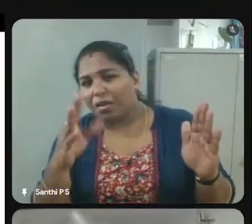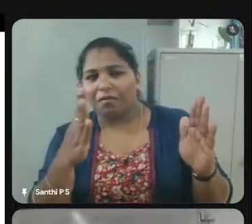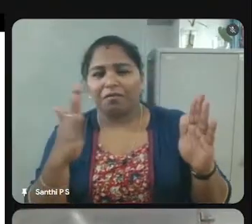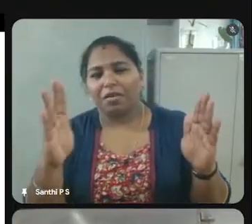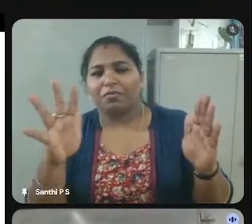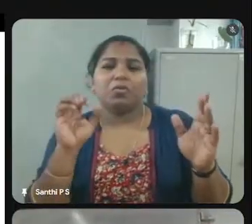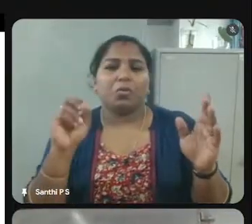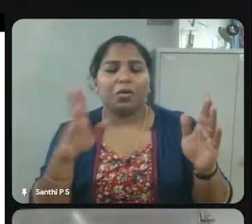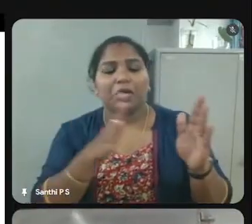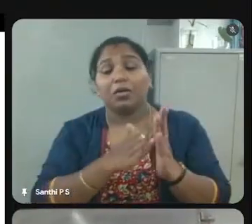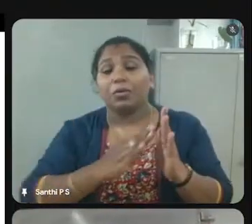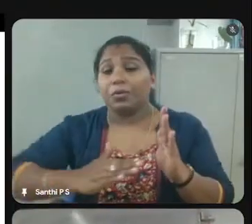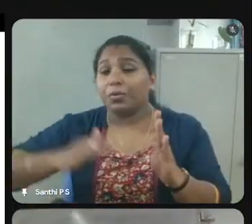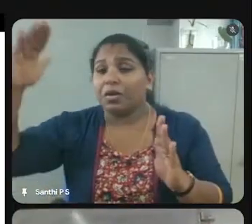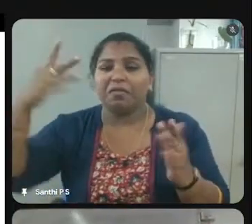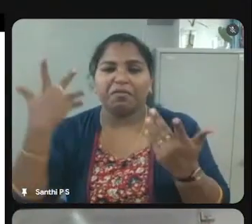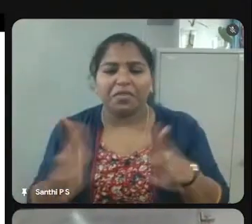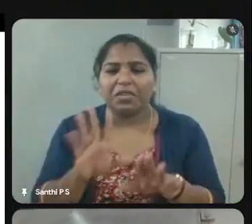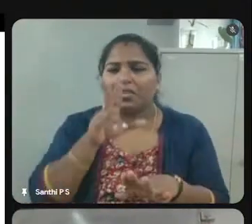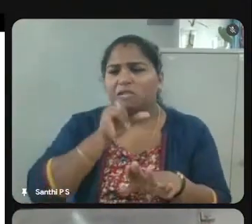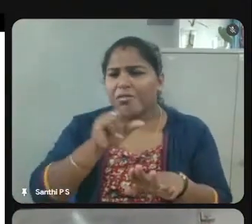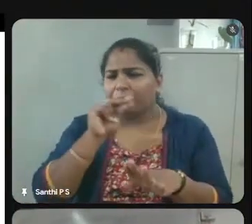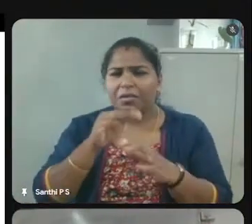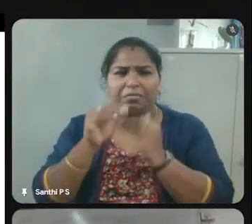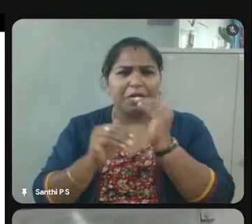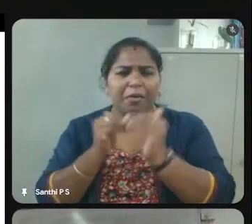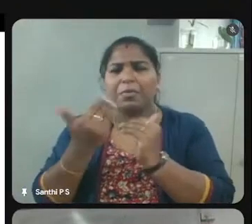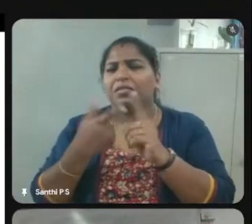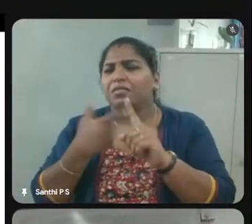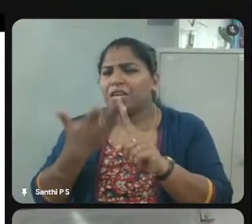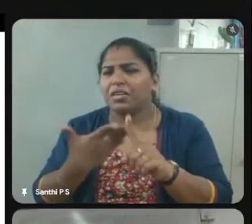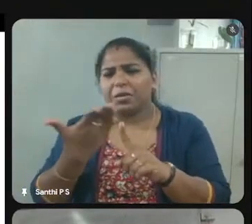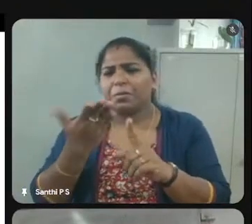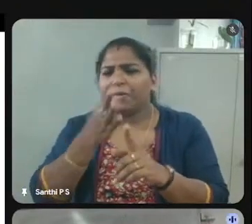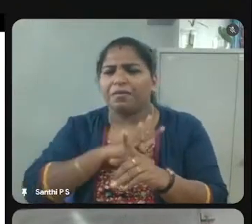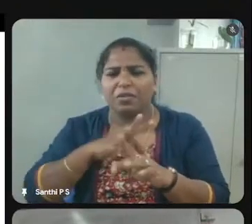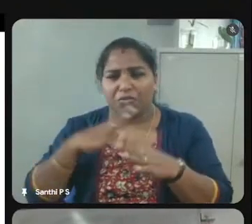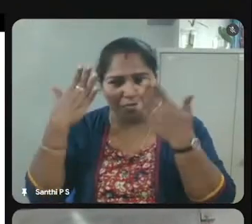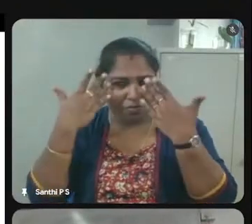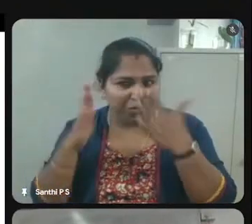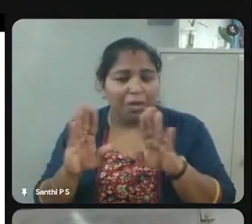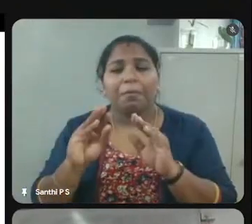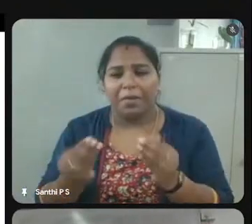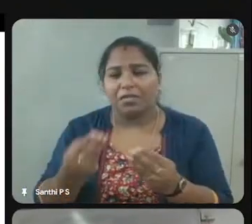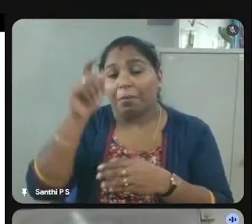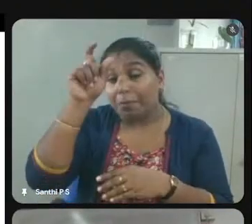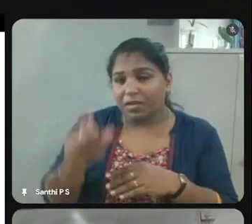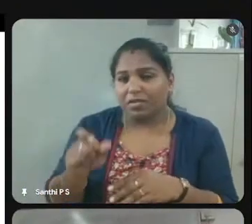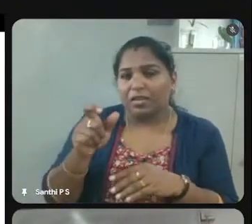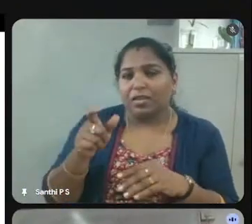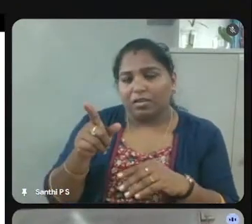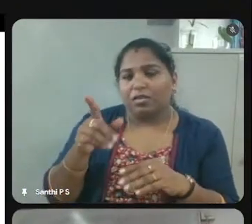തോറും ഇമ്പ്രൂവ്മെന്റ്സ് വരുന്നതിന് കുറച്ച് ബുദ്ധിമുട്ടുകൾ വരും. അപ്പം നമുക്ക് ആ ഒരു ഫംഗ്ഷൻ ഉണ്ടെങ്കിൽ സ്പീച്ച് പത്തോളജിസ്റ്റിനെ